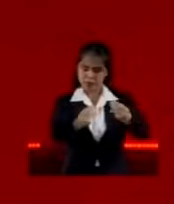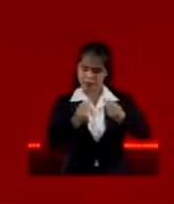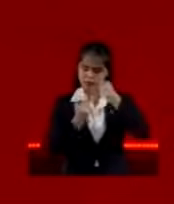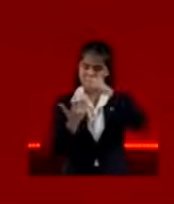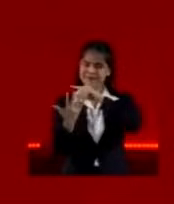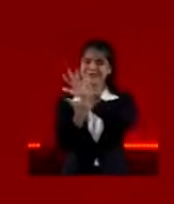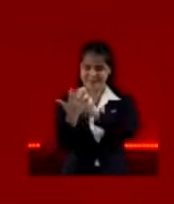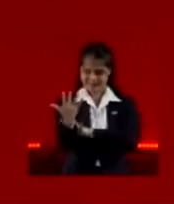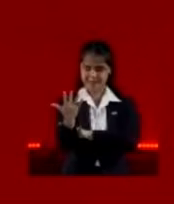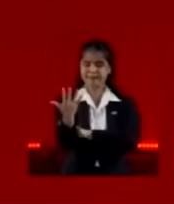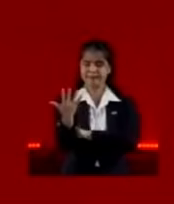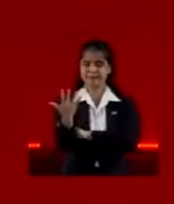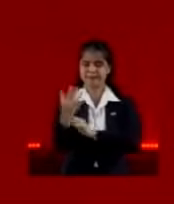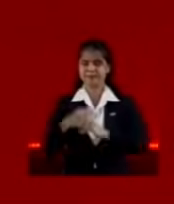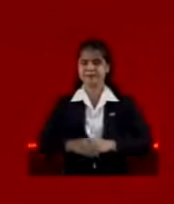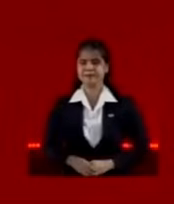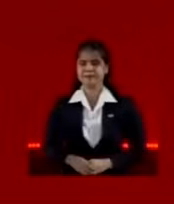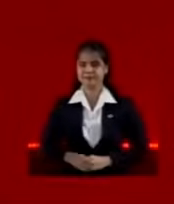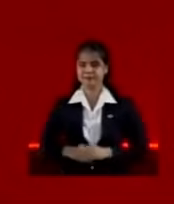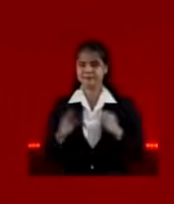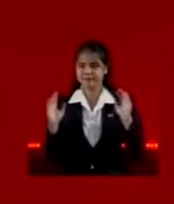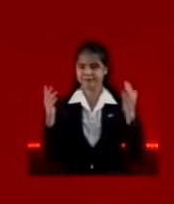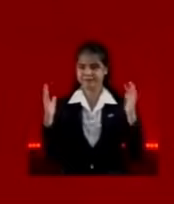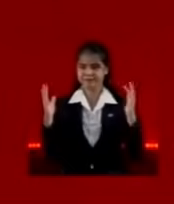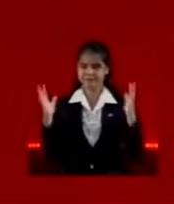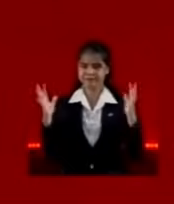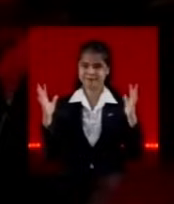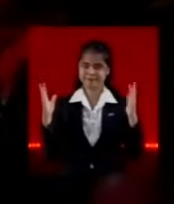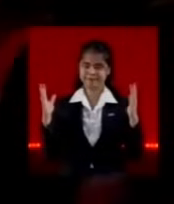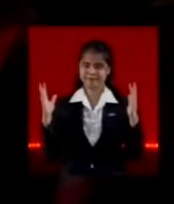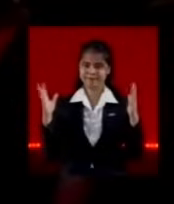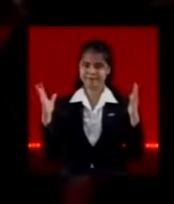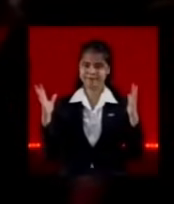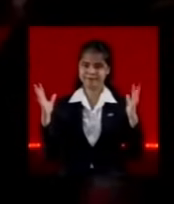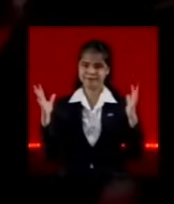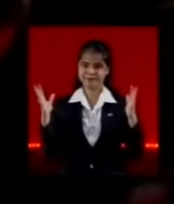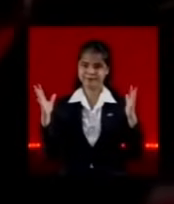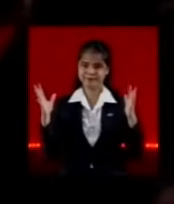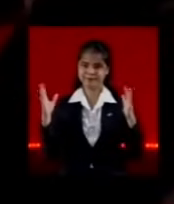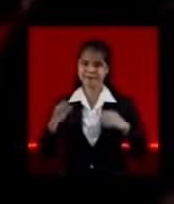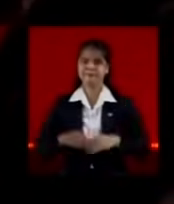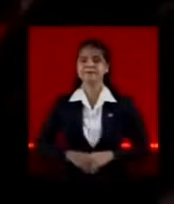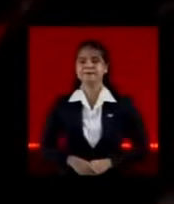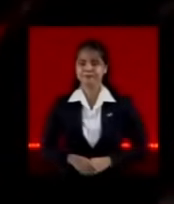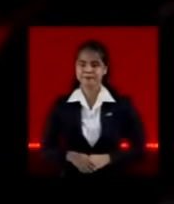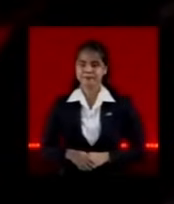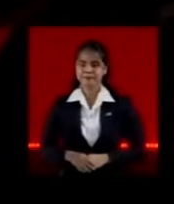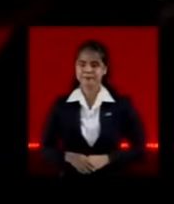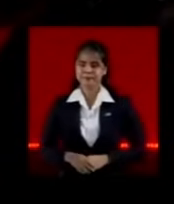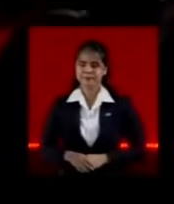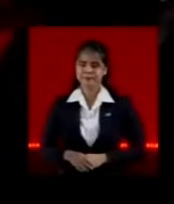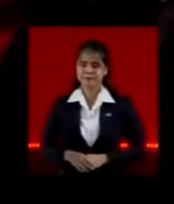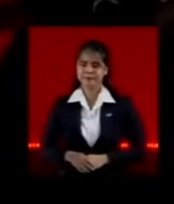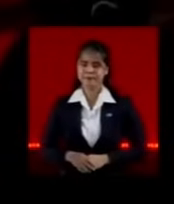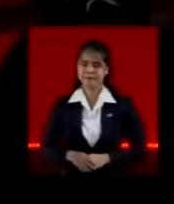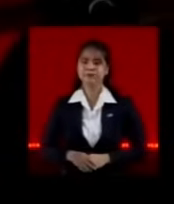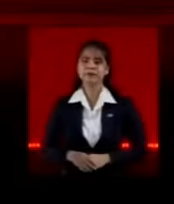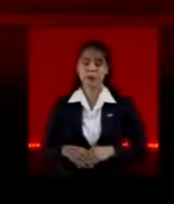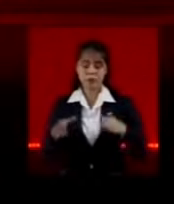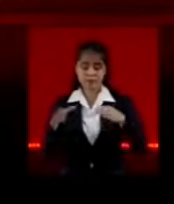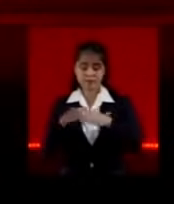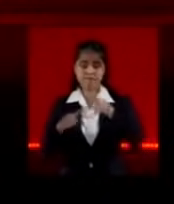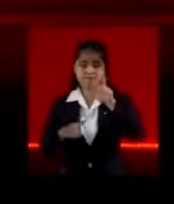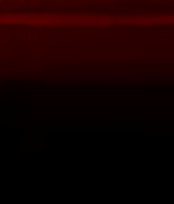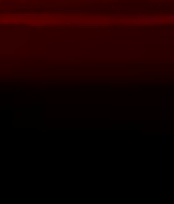ใช่ไหมจะเป็นหมื่นบาทจะเป็นอะไรก็ตามเนี่ยพักหนี้เกษตรกรจะเป็นอะไรมันเป็นประชานิยมถามว่าประชานิยมดีไ